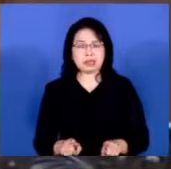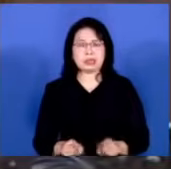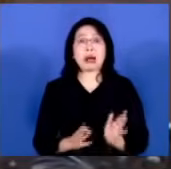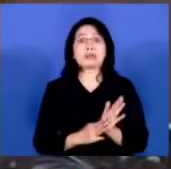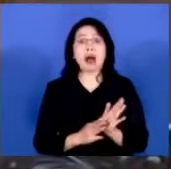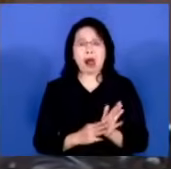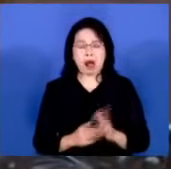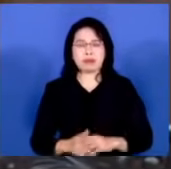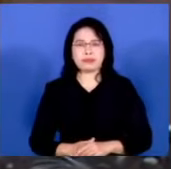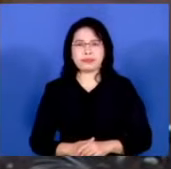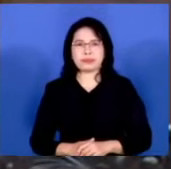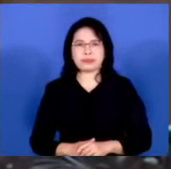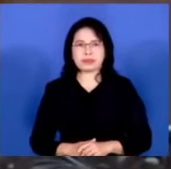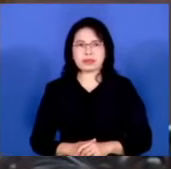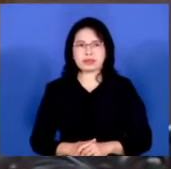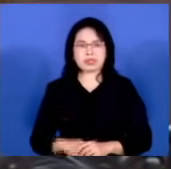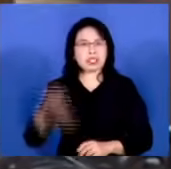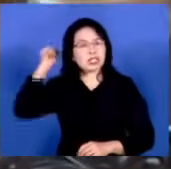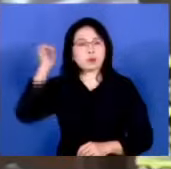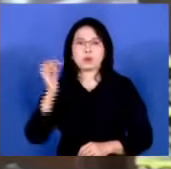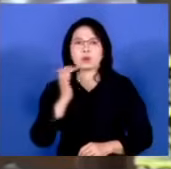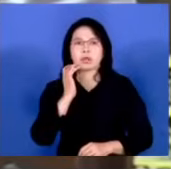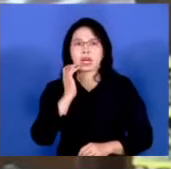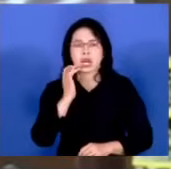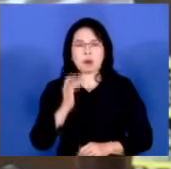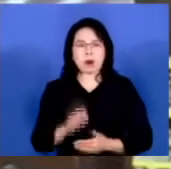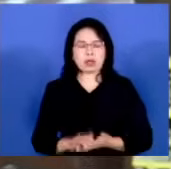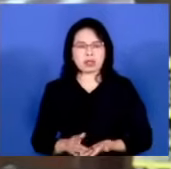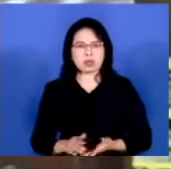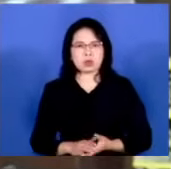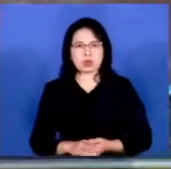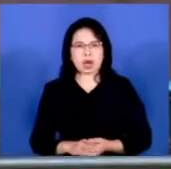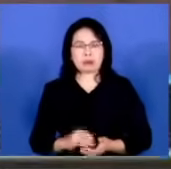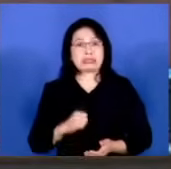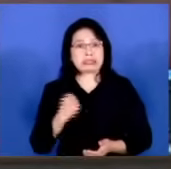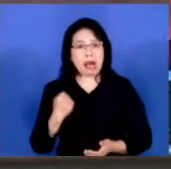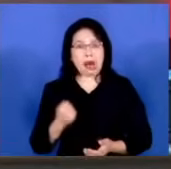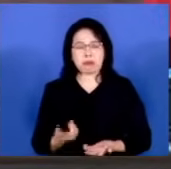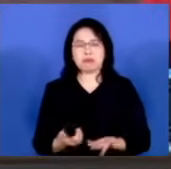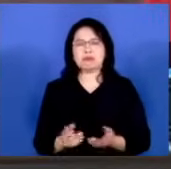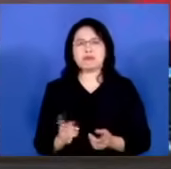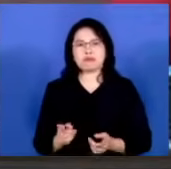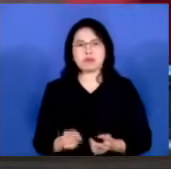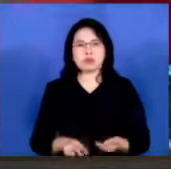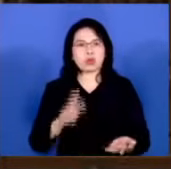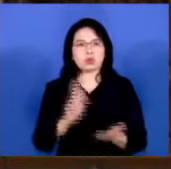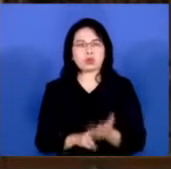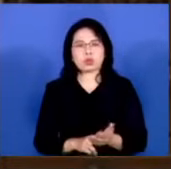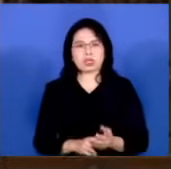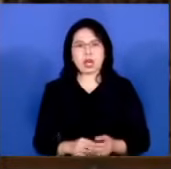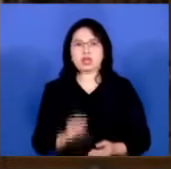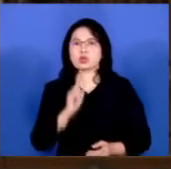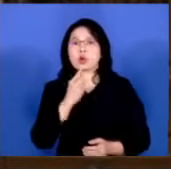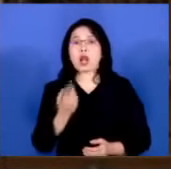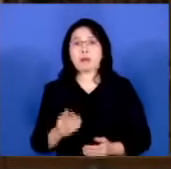Megawati juga menyayangkan keputusan yang telah diambil Mahkamah Konstitusi soal batas usia capres cawapres apa